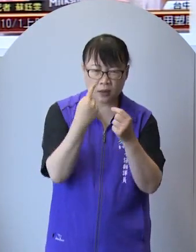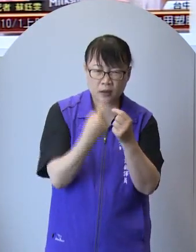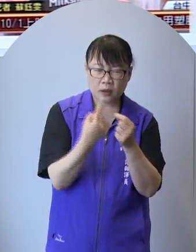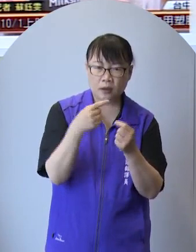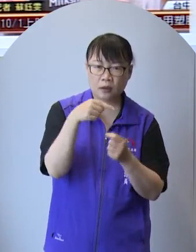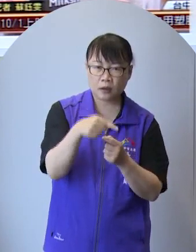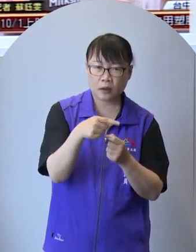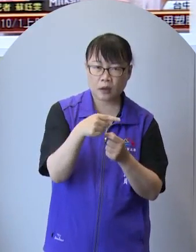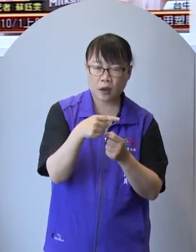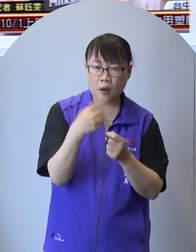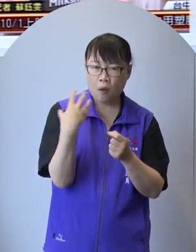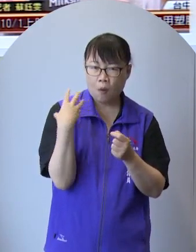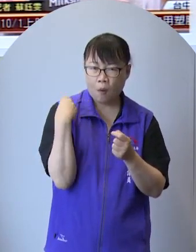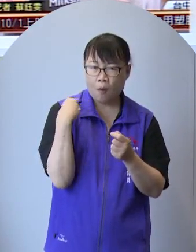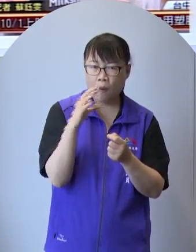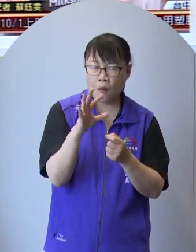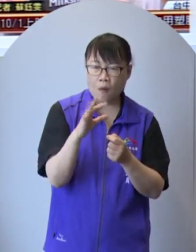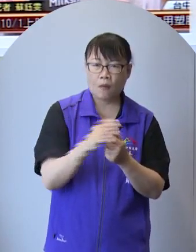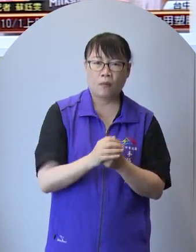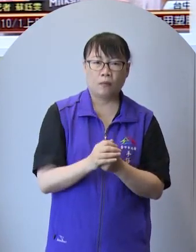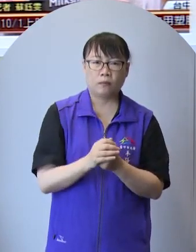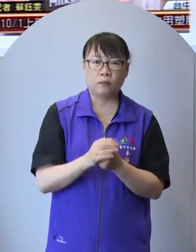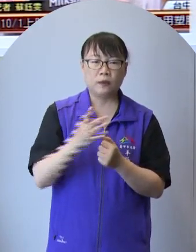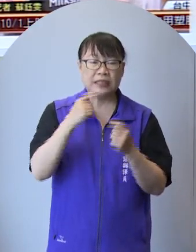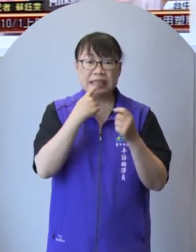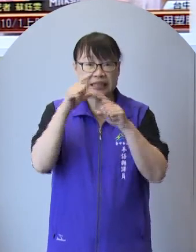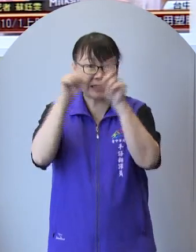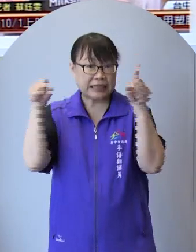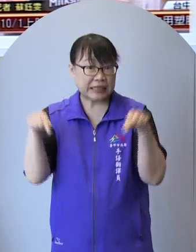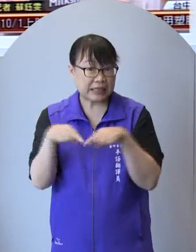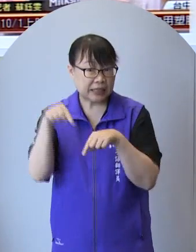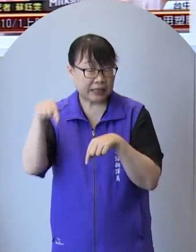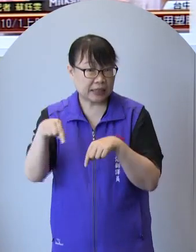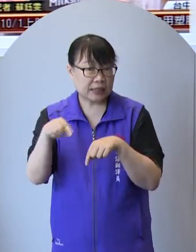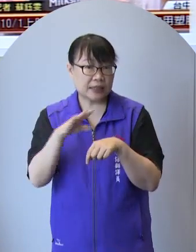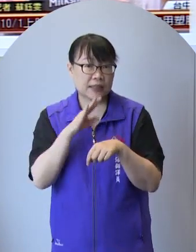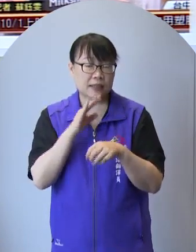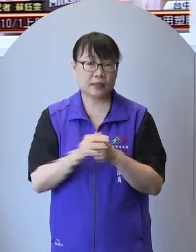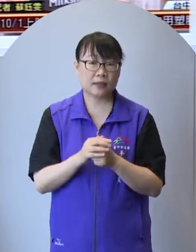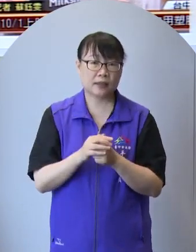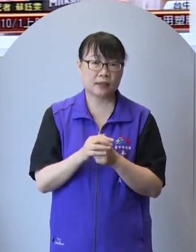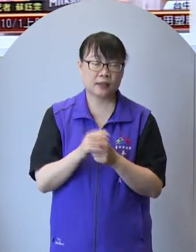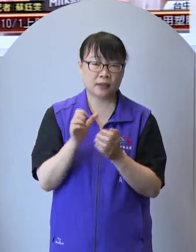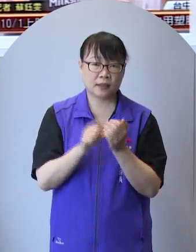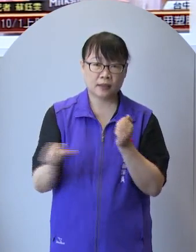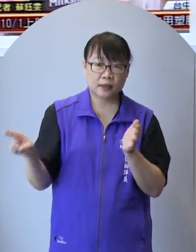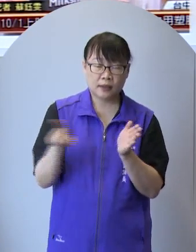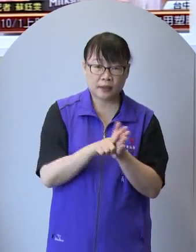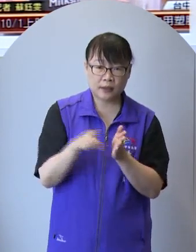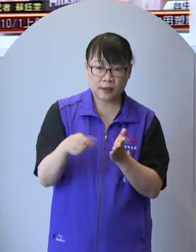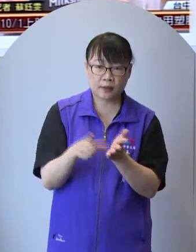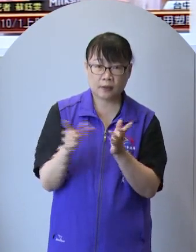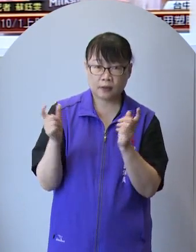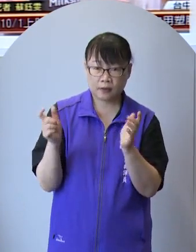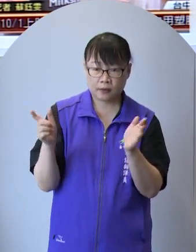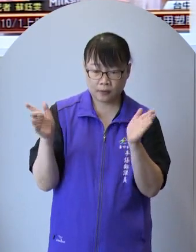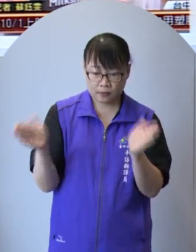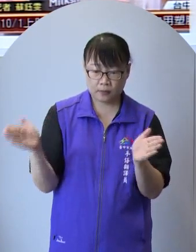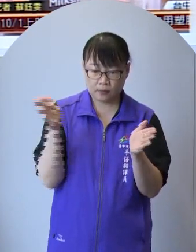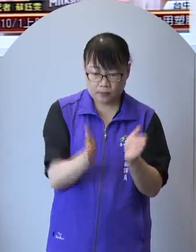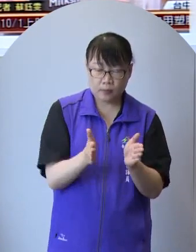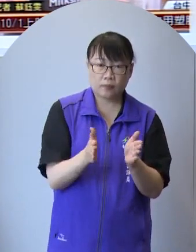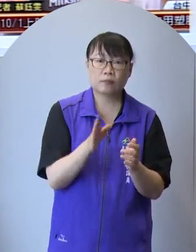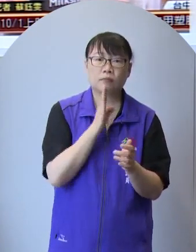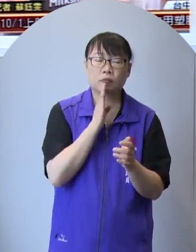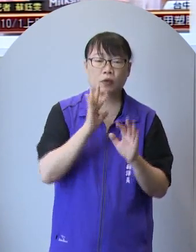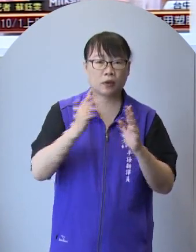它去再生产生的。那纸制品呢，它相对的是属于生命周期啊，它比较短，好、哦，比较短，所以它等于一个